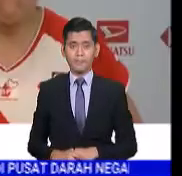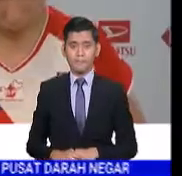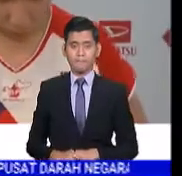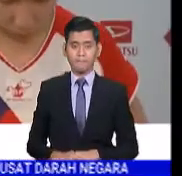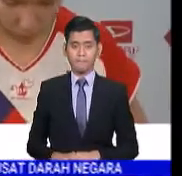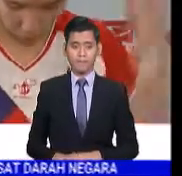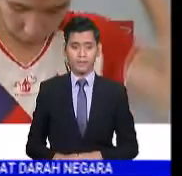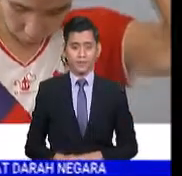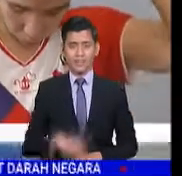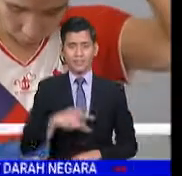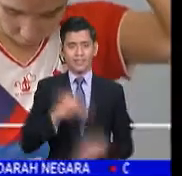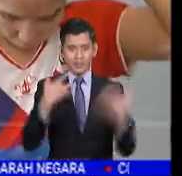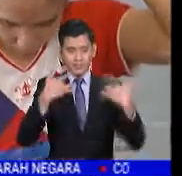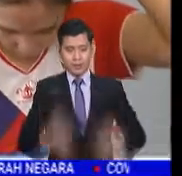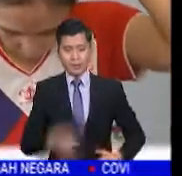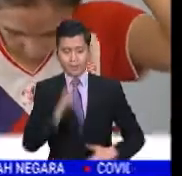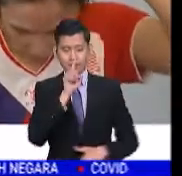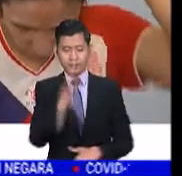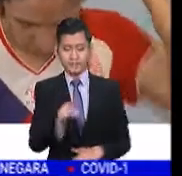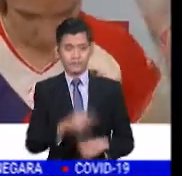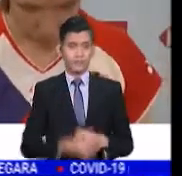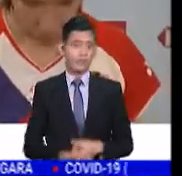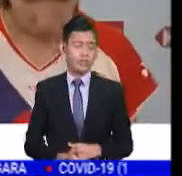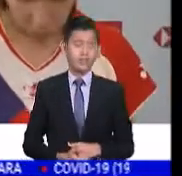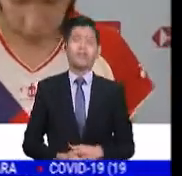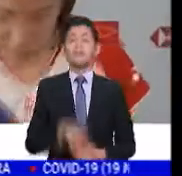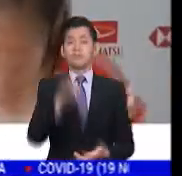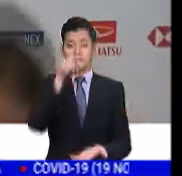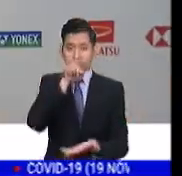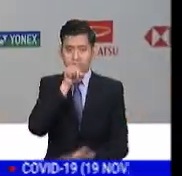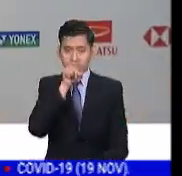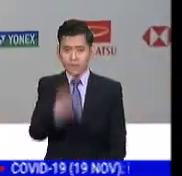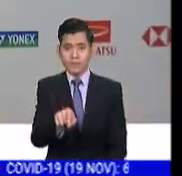It's exhausting, yeah, because this is